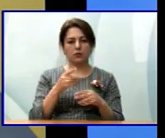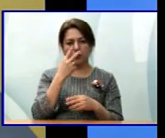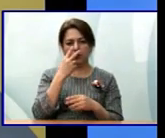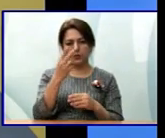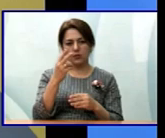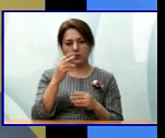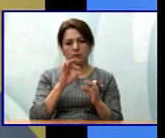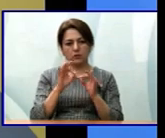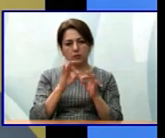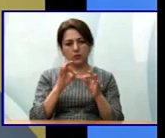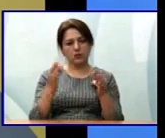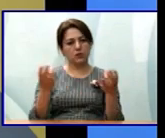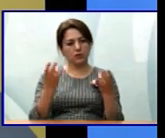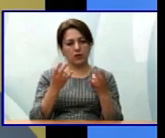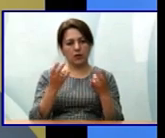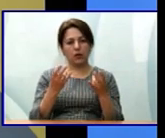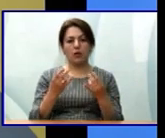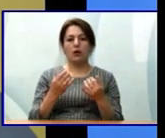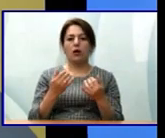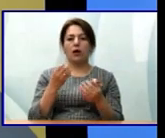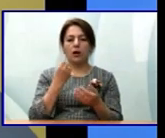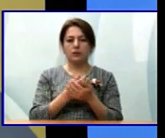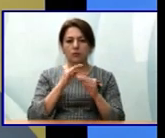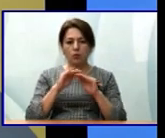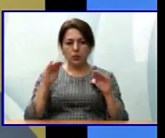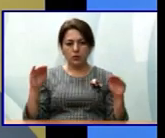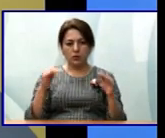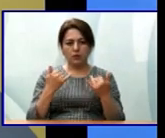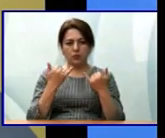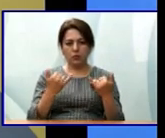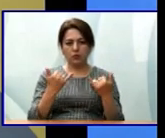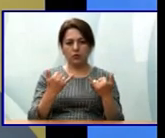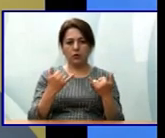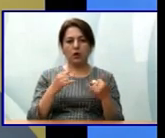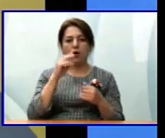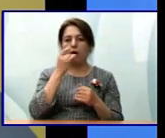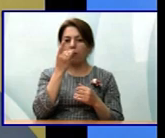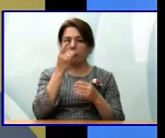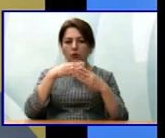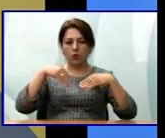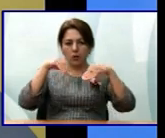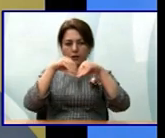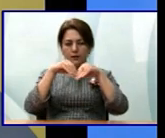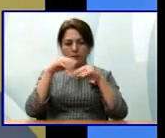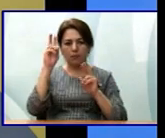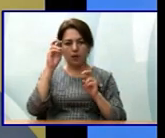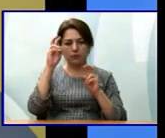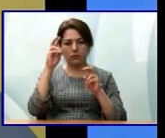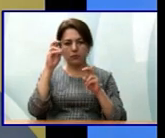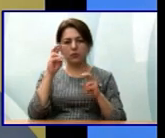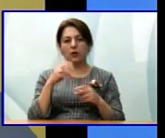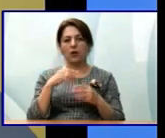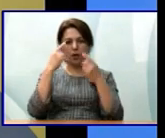yetkazib berasiz. Demak, aziz o'quvchilar, bugungi qovoqdoshlar oilasi mavzusiga